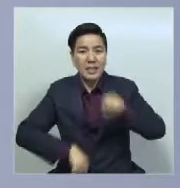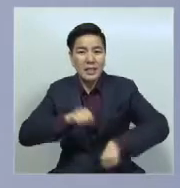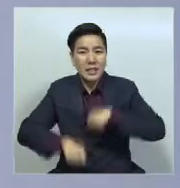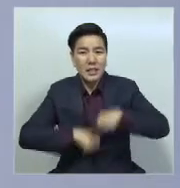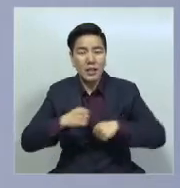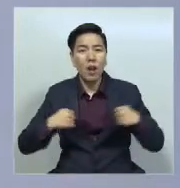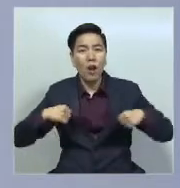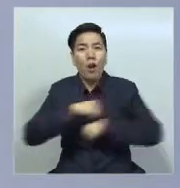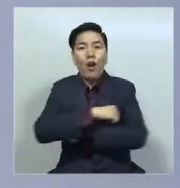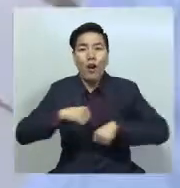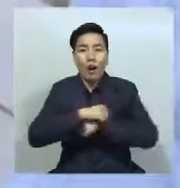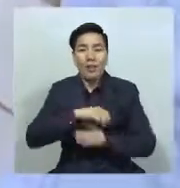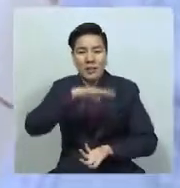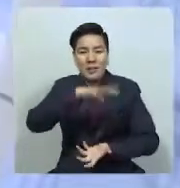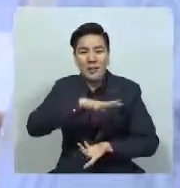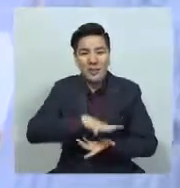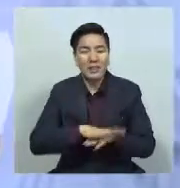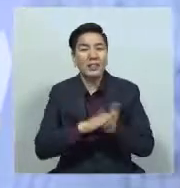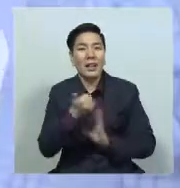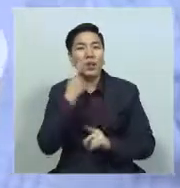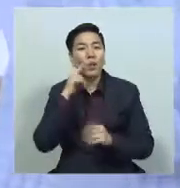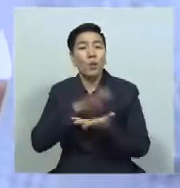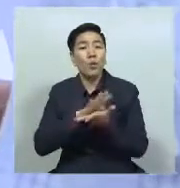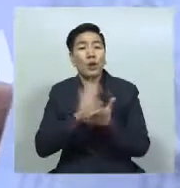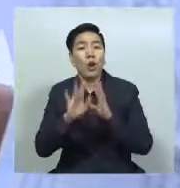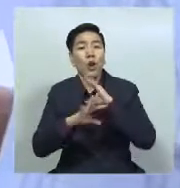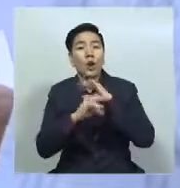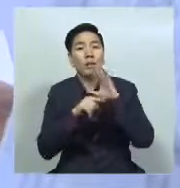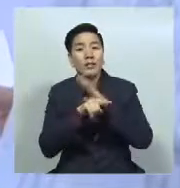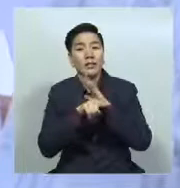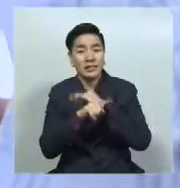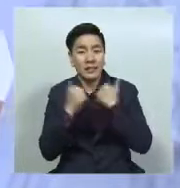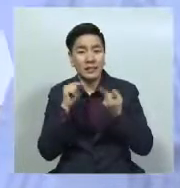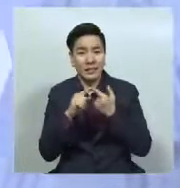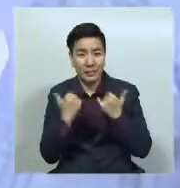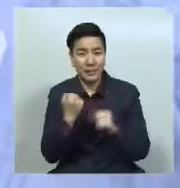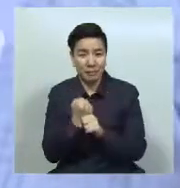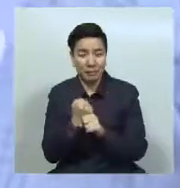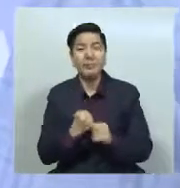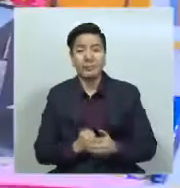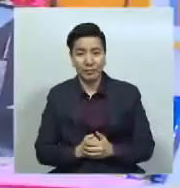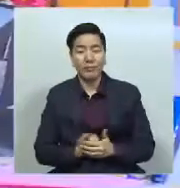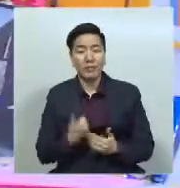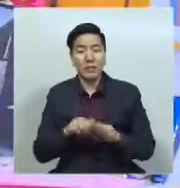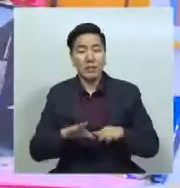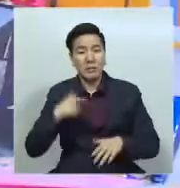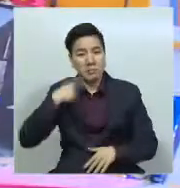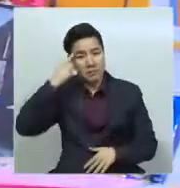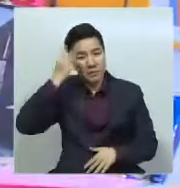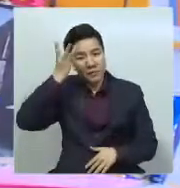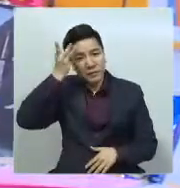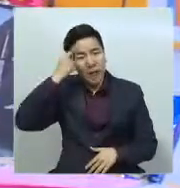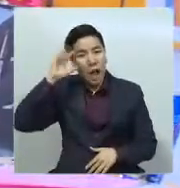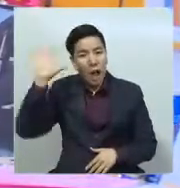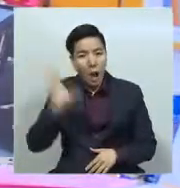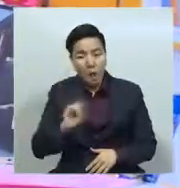ยานปั่นออกกำลังกายจากโรงเรียนแกลงวิทยาสถาวรจังหวัดระยองนะคะซึ่งน้องๆก็มีแนวคิ